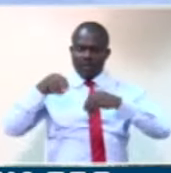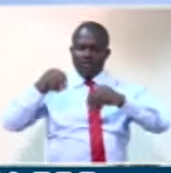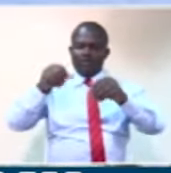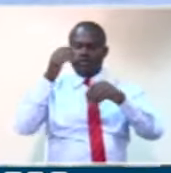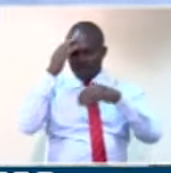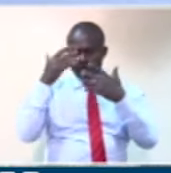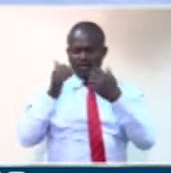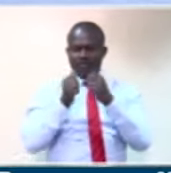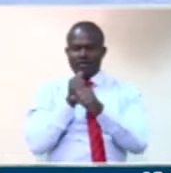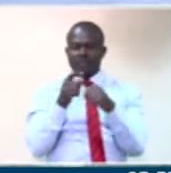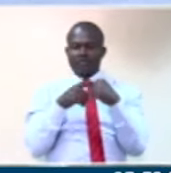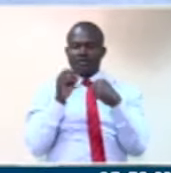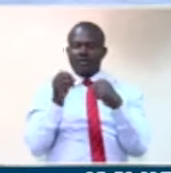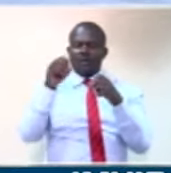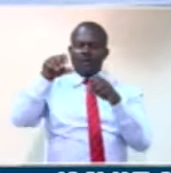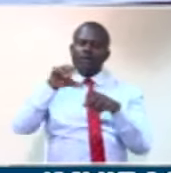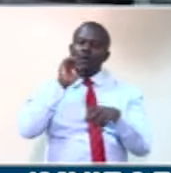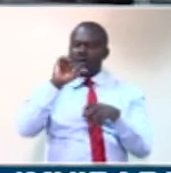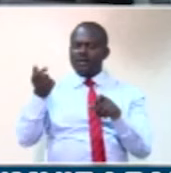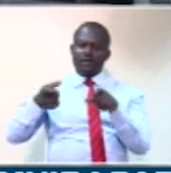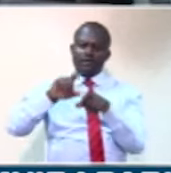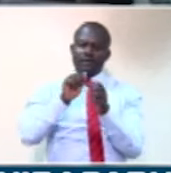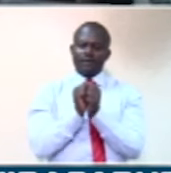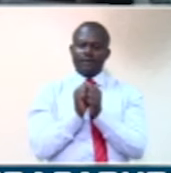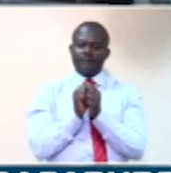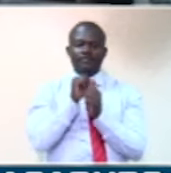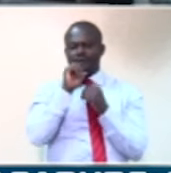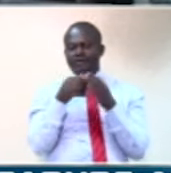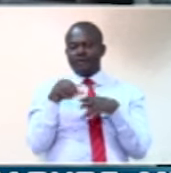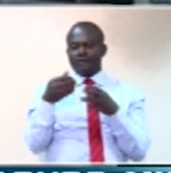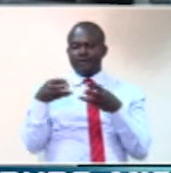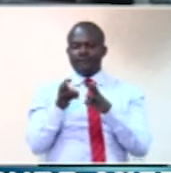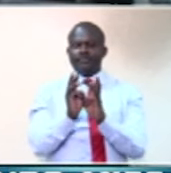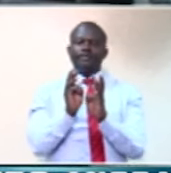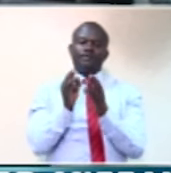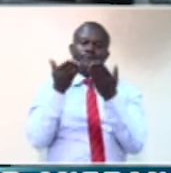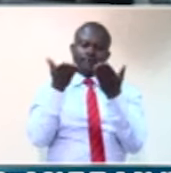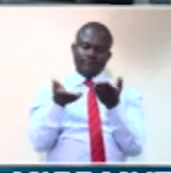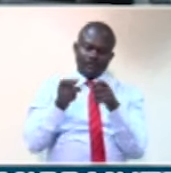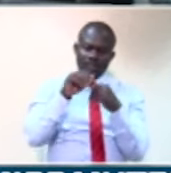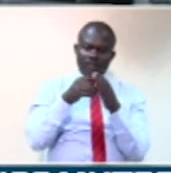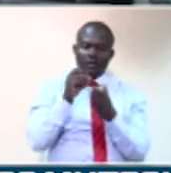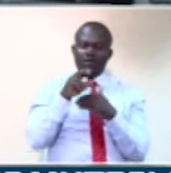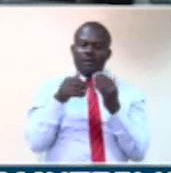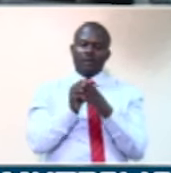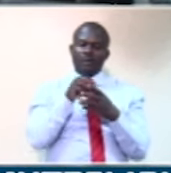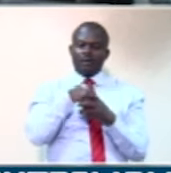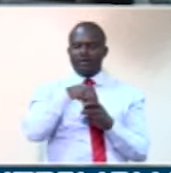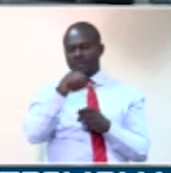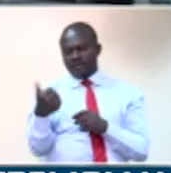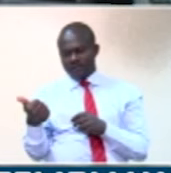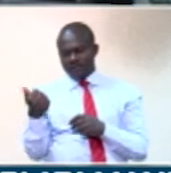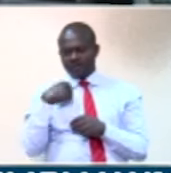isaze 60 hari ubwo nyamara nta zindi zongerwamo. Nta bundi buryo bundi buhari ziyongeraho cyangwa se ngo haterwemo